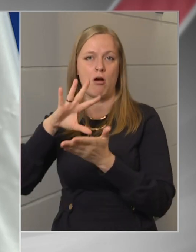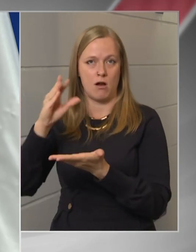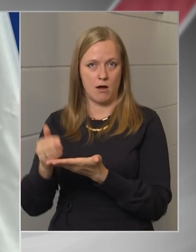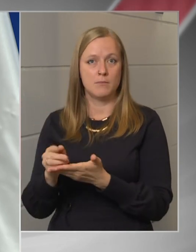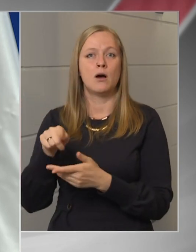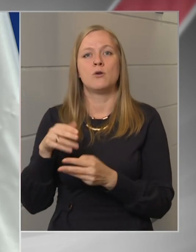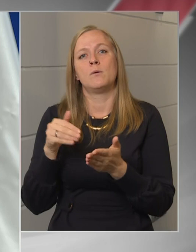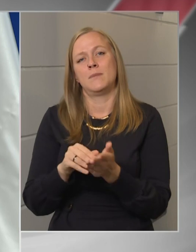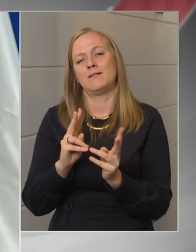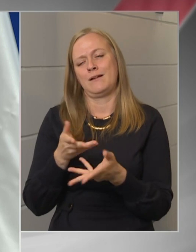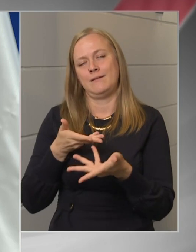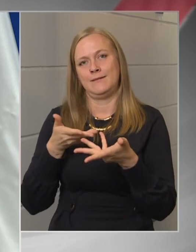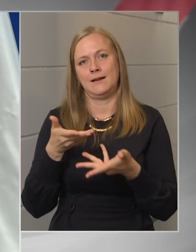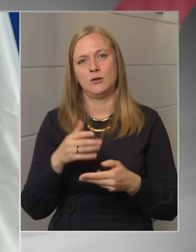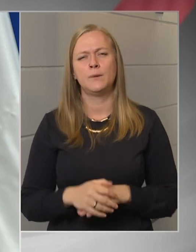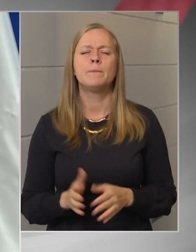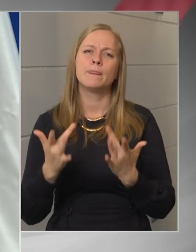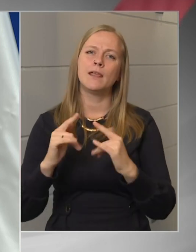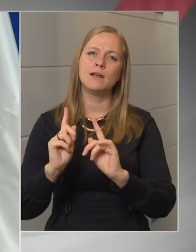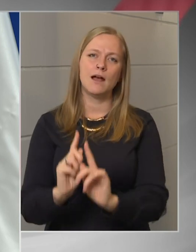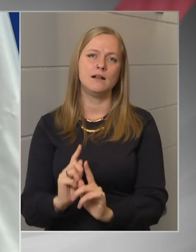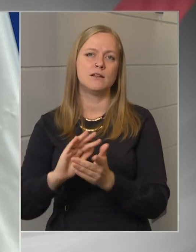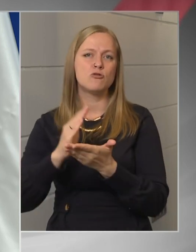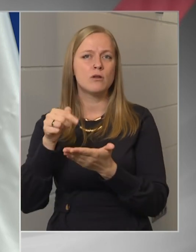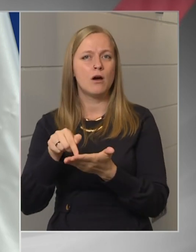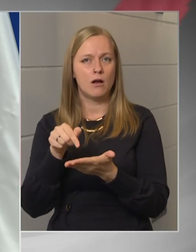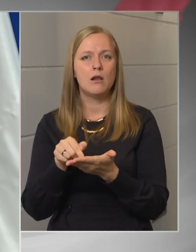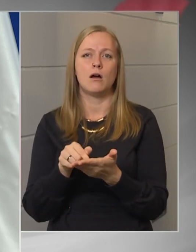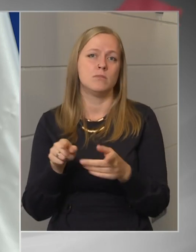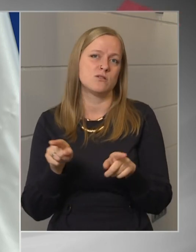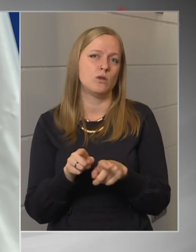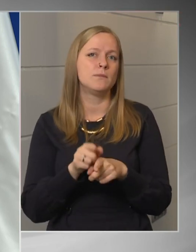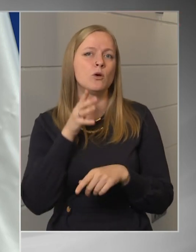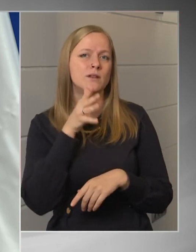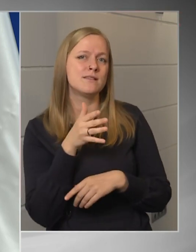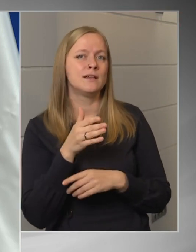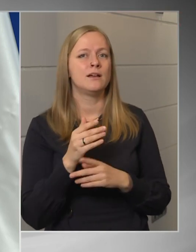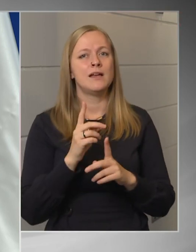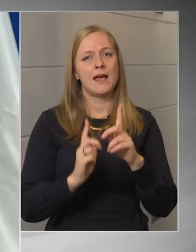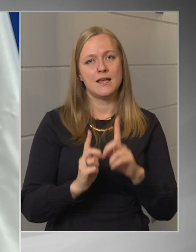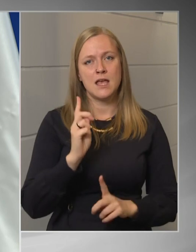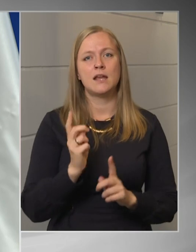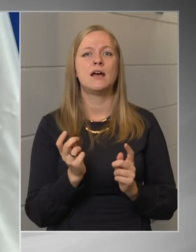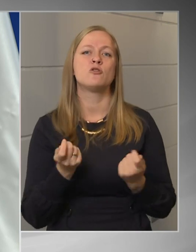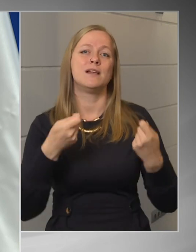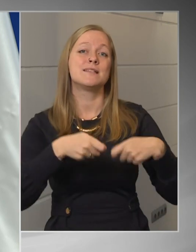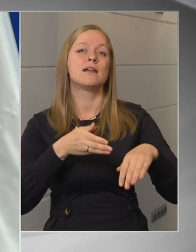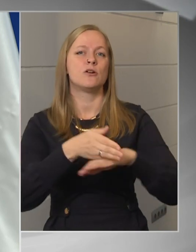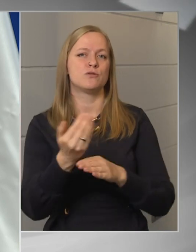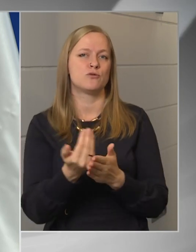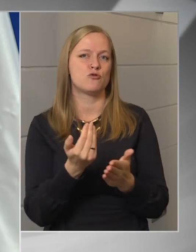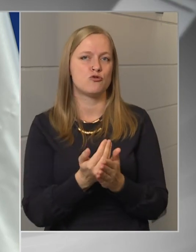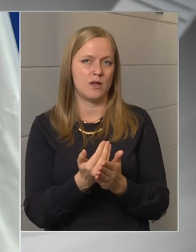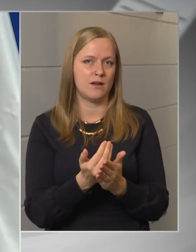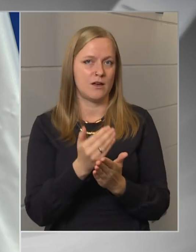Ami gyakorlatilag a helyreállítási alapnál meghatározott kritériumok, azok egybeesnek a kondicionálitási eljárás lezárásához szükséges kritériumokkal. Tehát az a